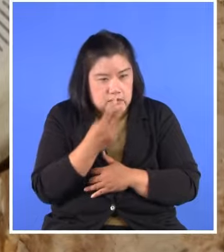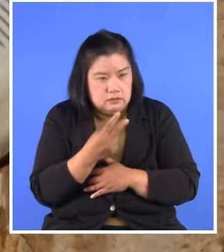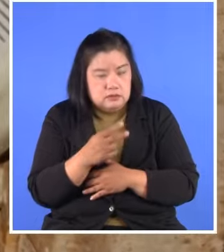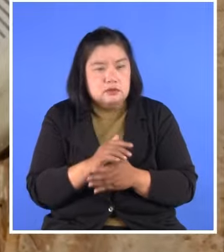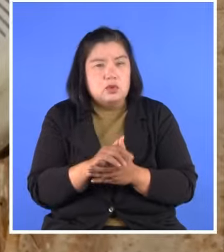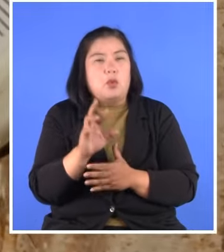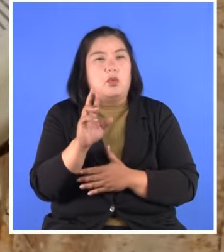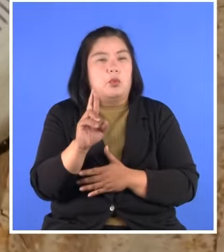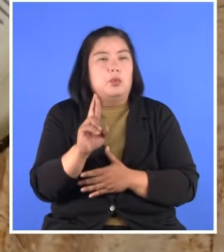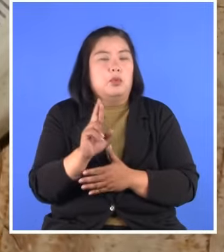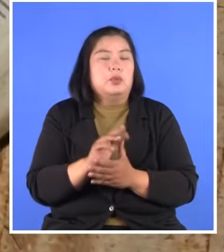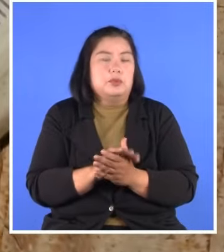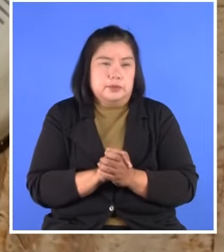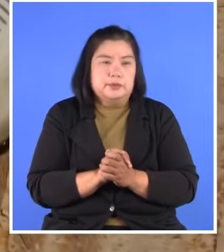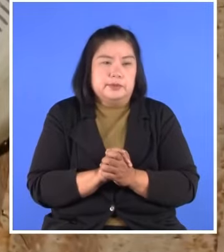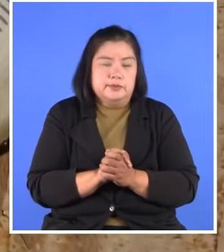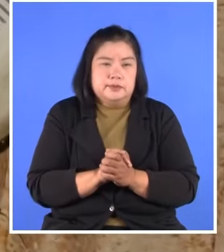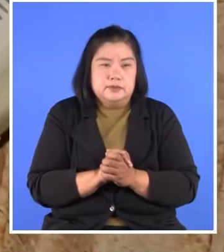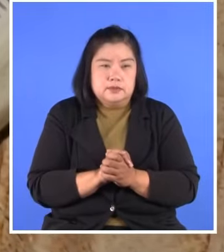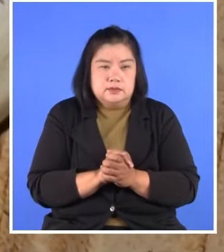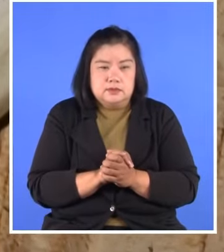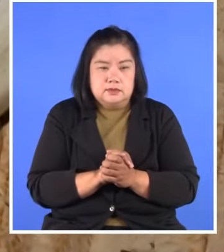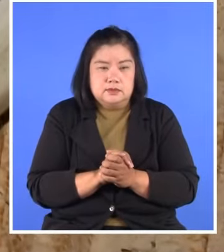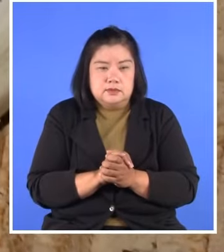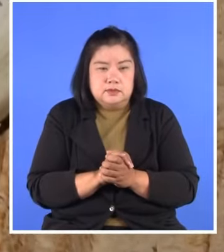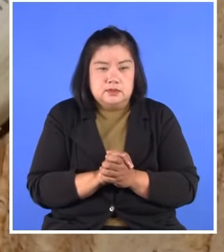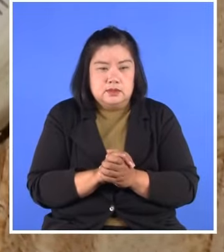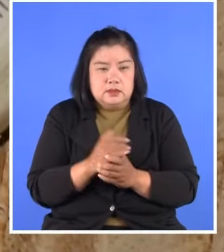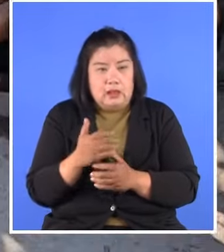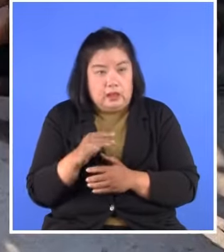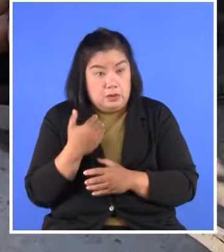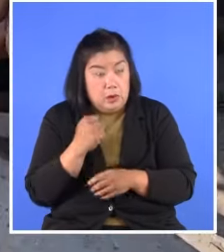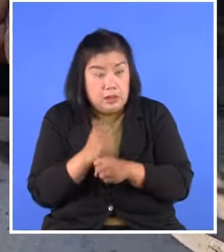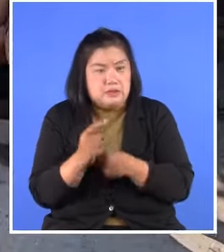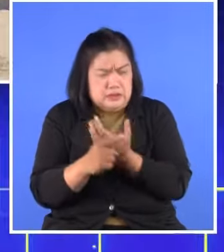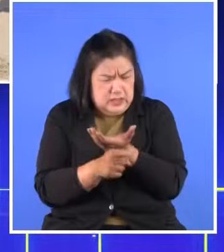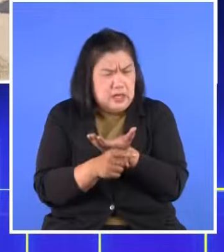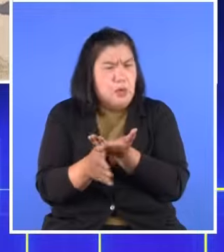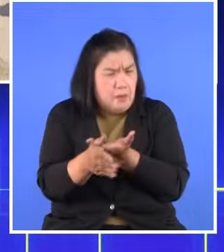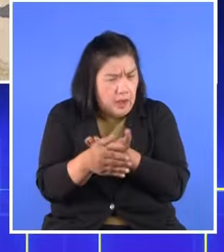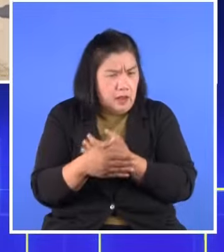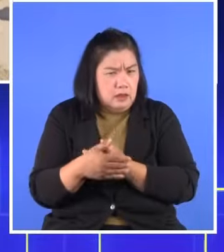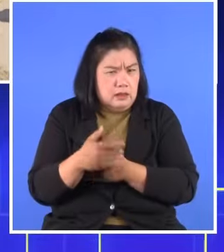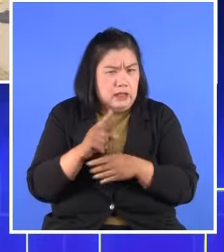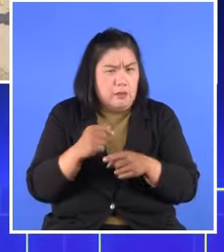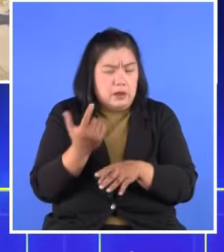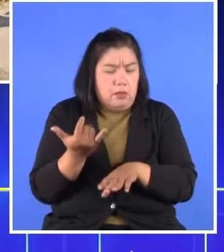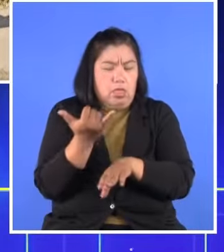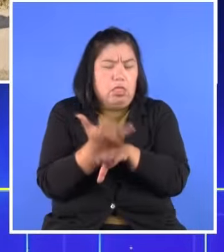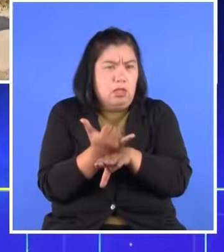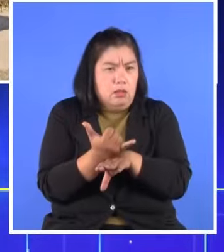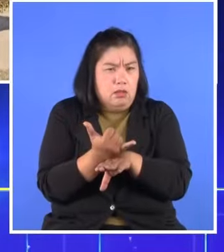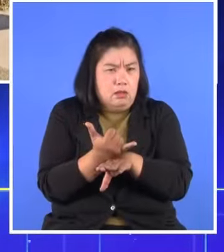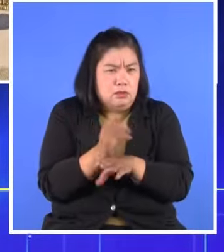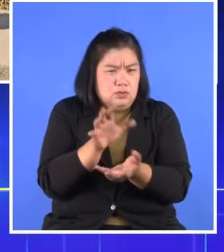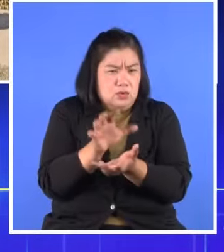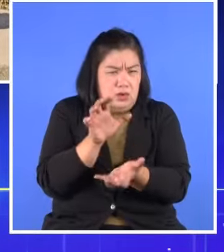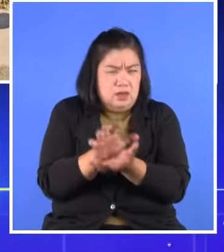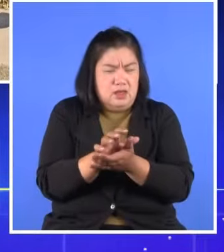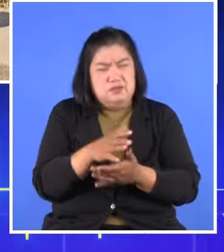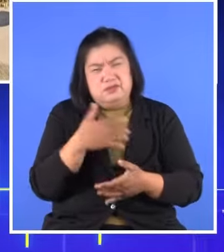เออก็นี่แหละเดี๋ยวแม่ค้าขายปลาดุกก็ไปช่างปลาต่อตาช่า่งนิดเดียวโอ๊ยไม่สมเกียตความเป็น